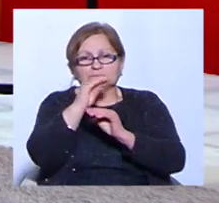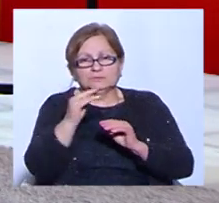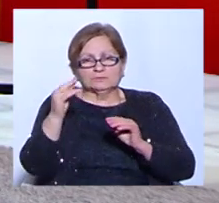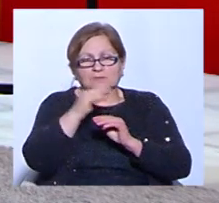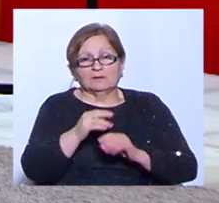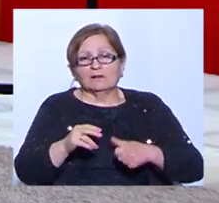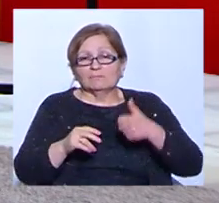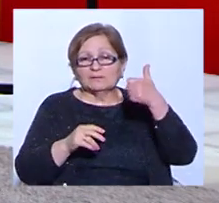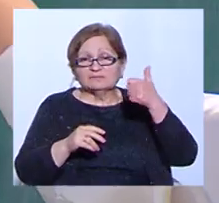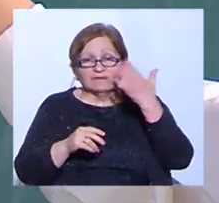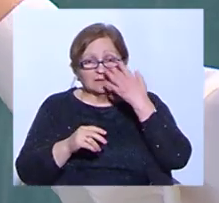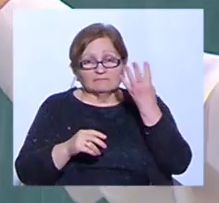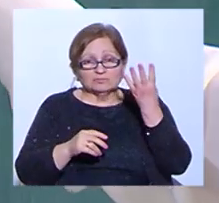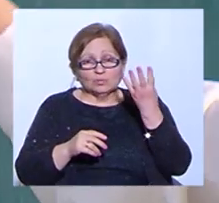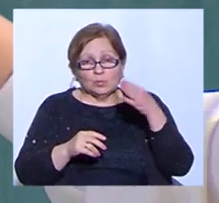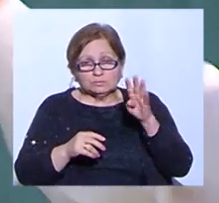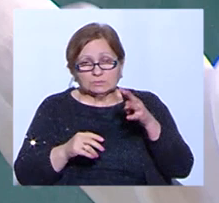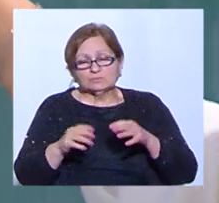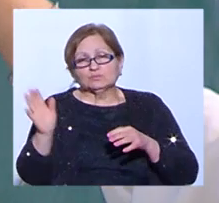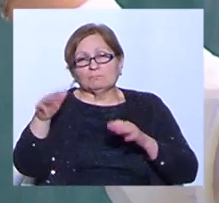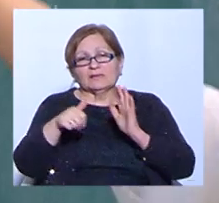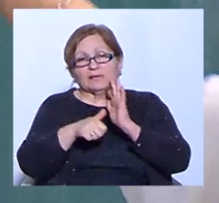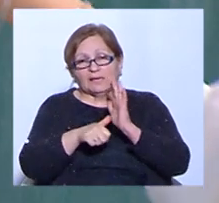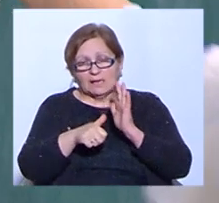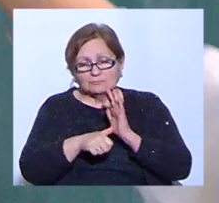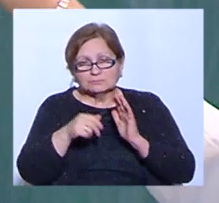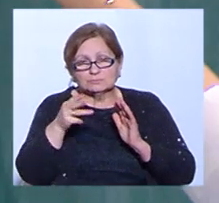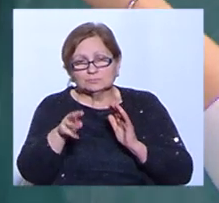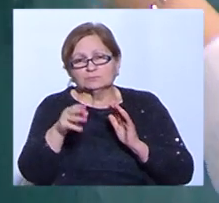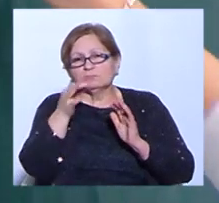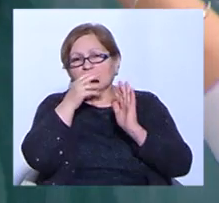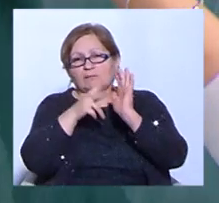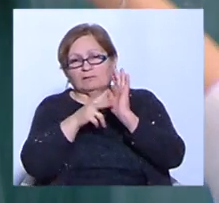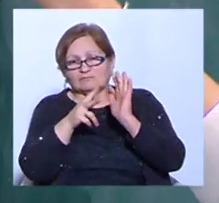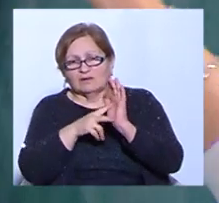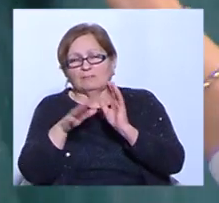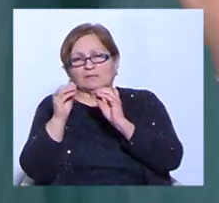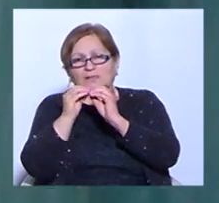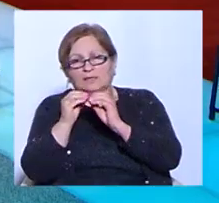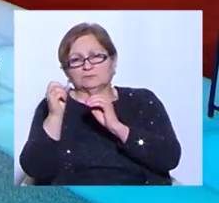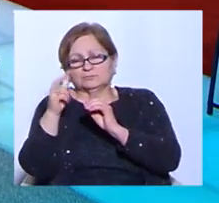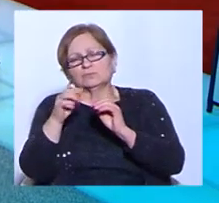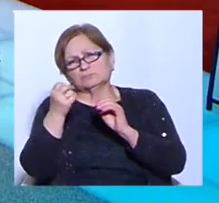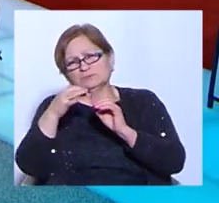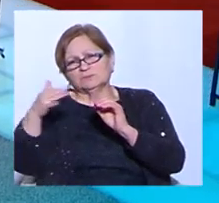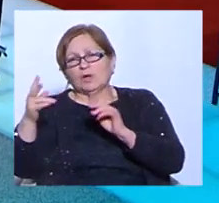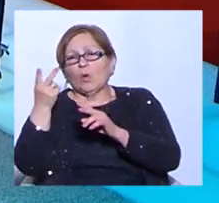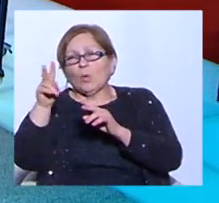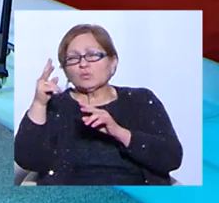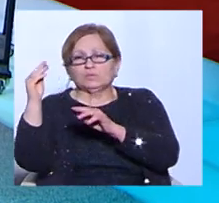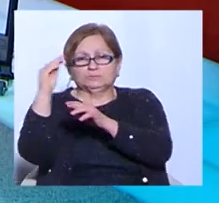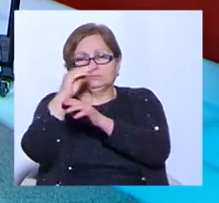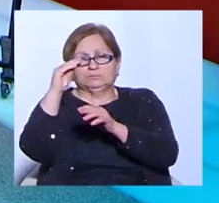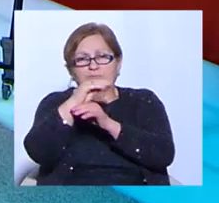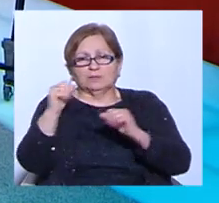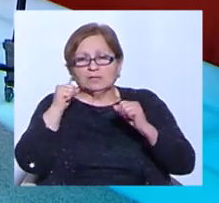გაკვეთილზე იქნება 2, 4, მეორეზე 6, მესამეზე 8, 10 და 12, ხო? და ასე შემდეგ.